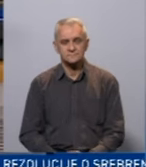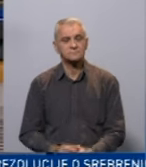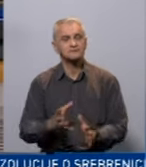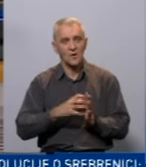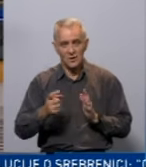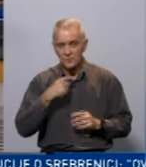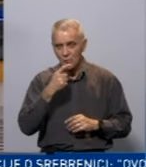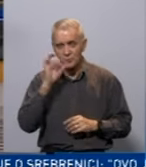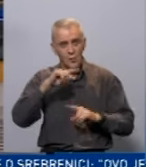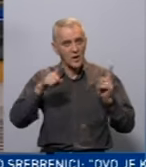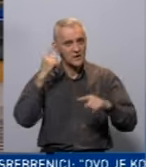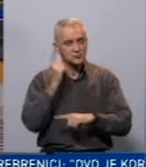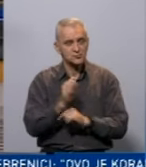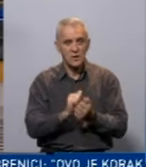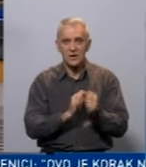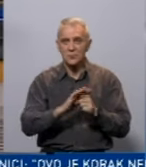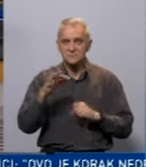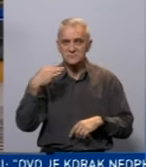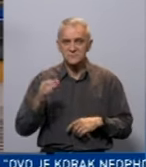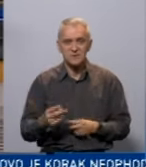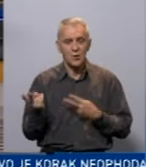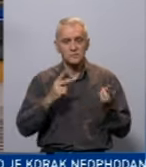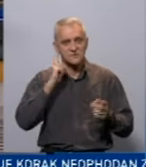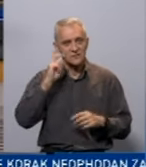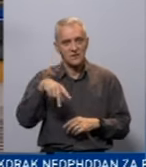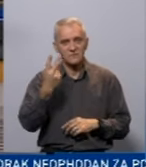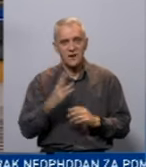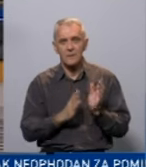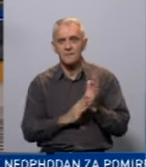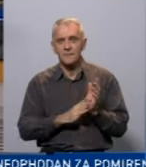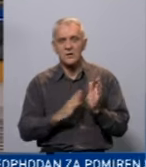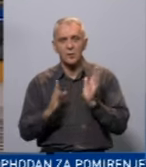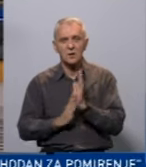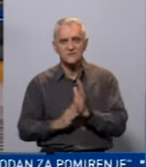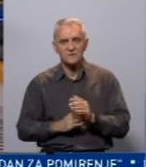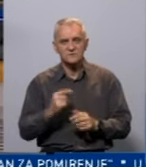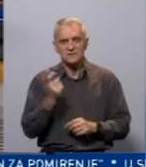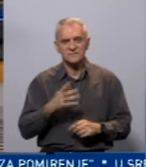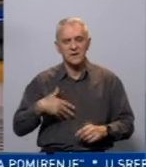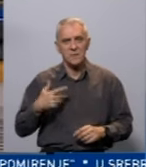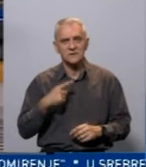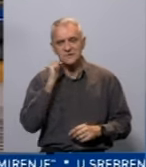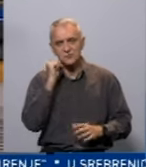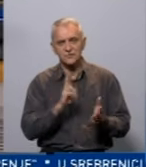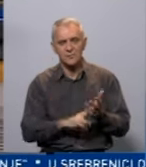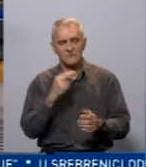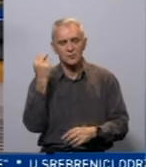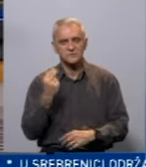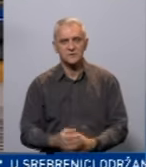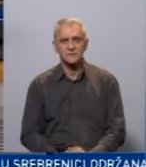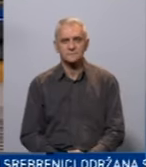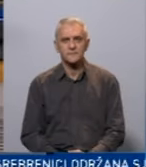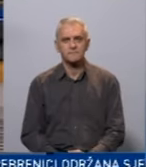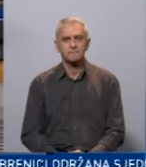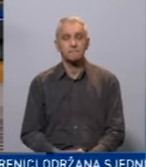I u nastavku govorimo o rezoluciji o genocidu u Srebrenici. Gost Dnevnika 2 je Marko Milosavljević iz inicijative Mladih za ljudska prava u